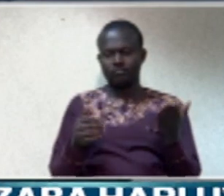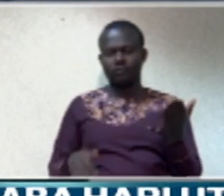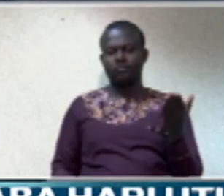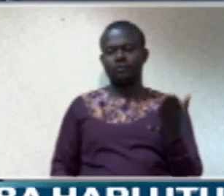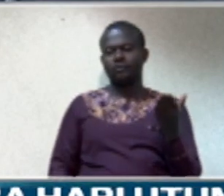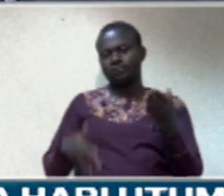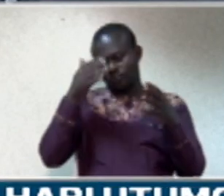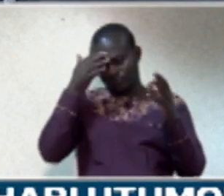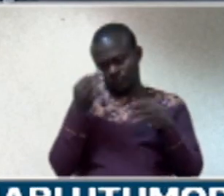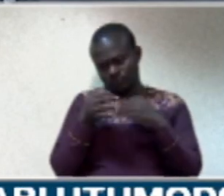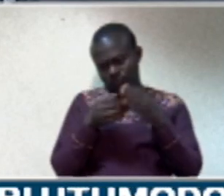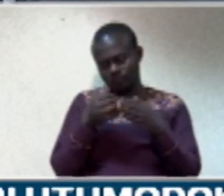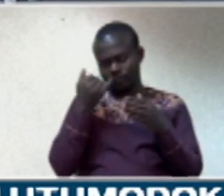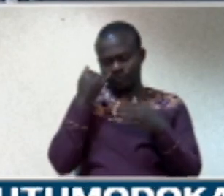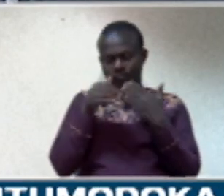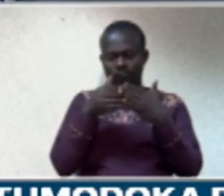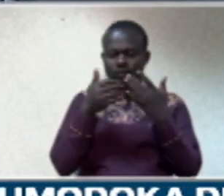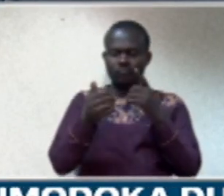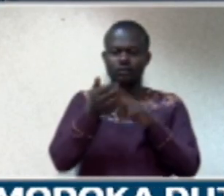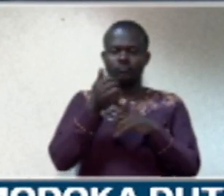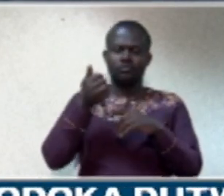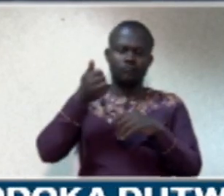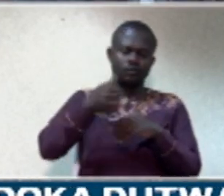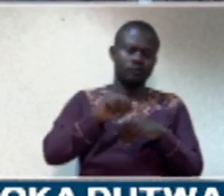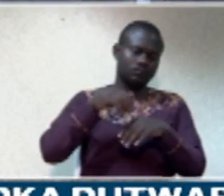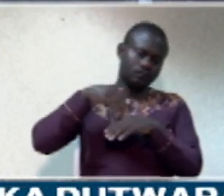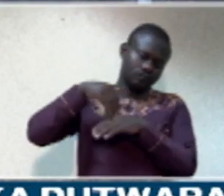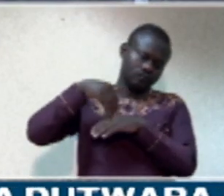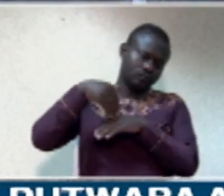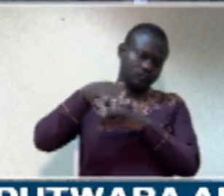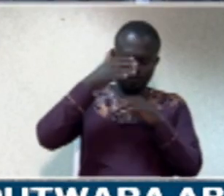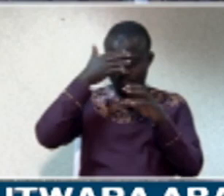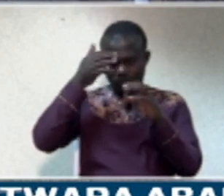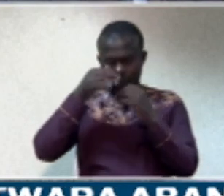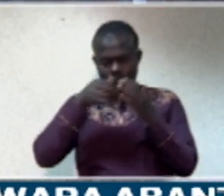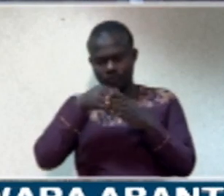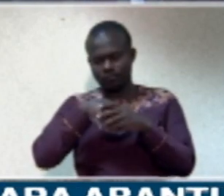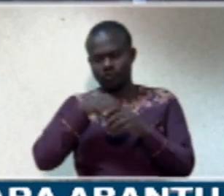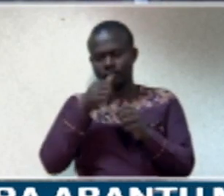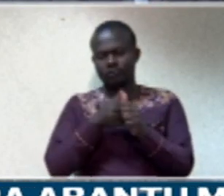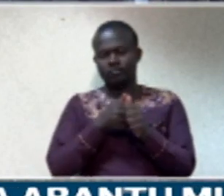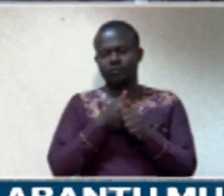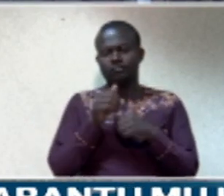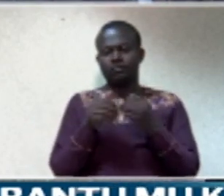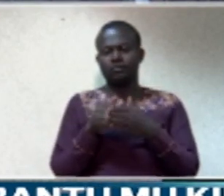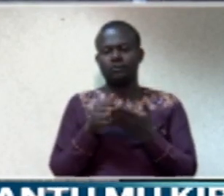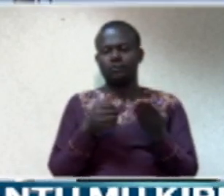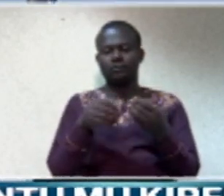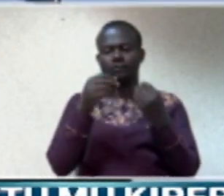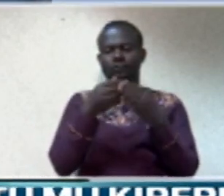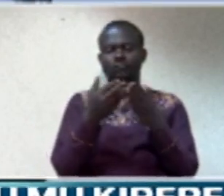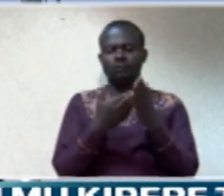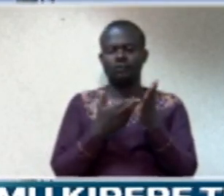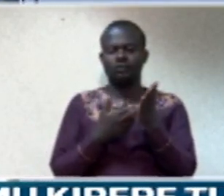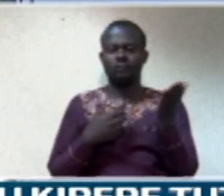wa mwanzuro rero iyo umaze kugerwaho nibwo boherereza muri buri mutwe batanga raporo